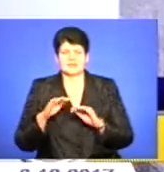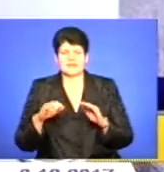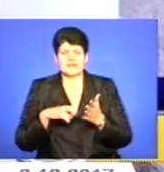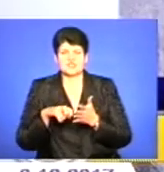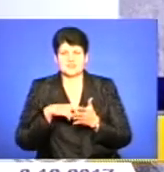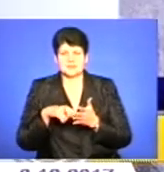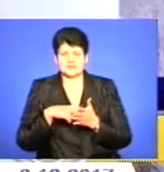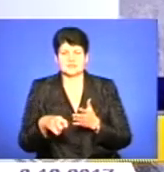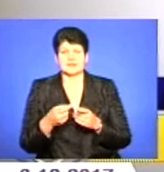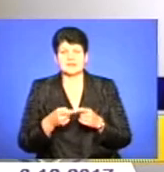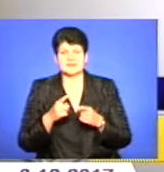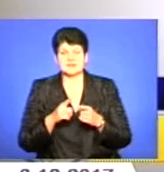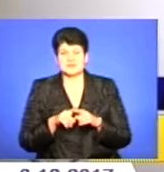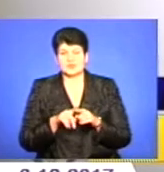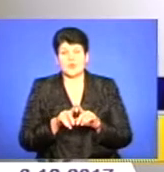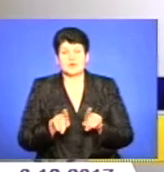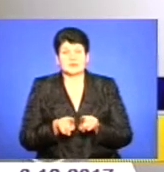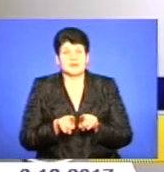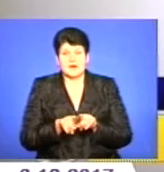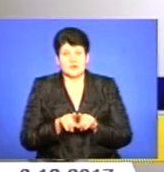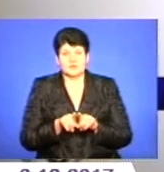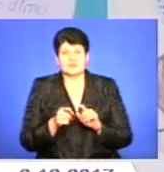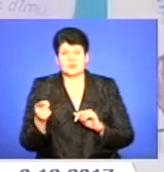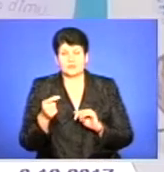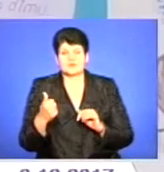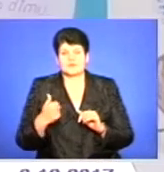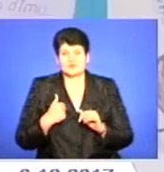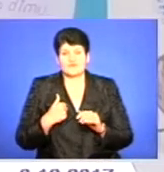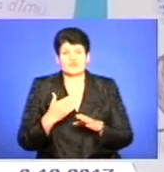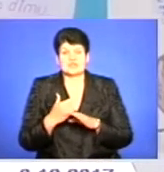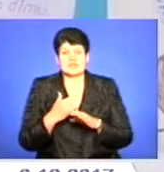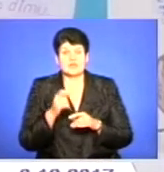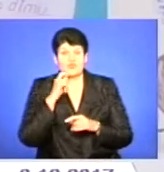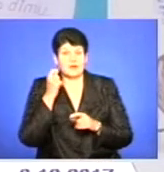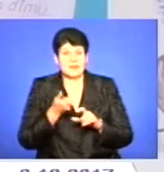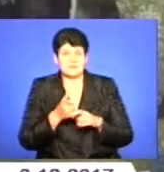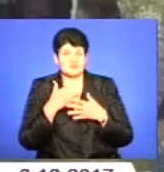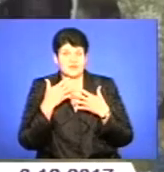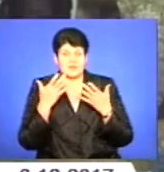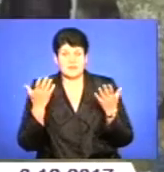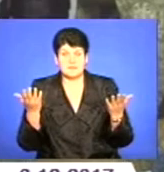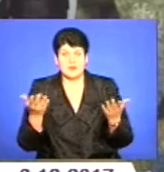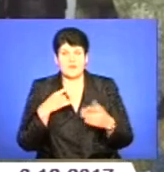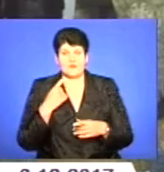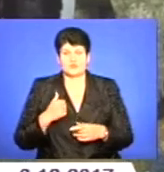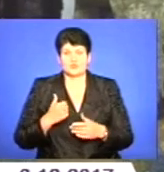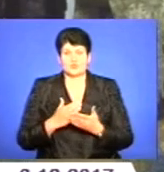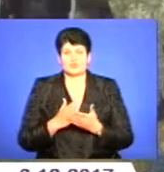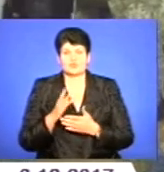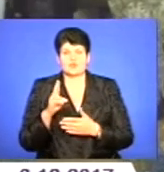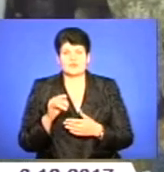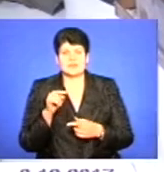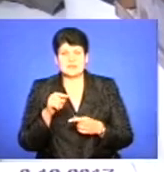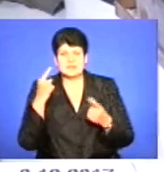до солдатів. Аналогів арт-студії бойової слави Тернопільської військової частини в Україні більше немає, зазначають військовослужбовці. Над